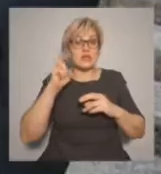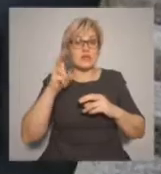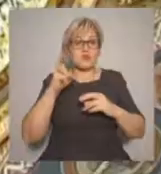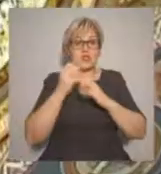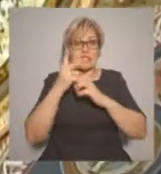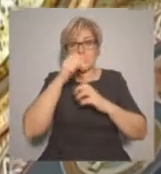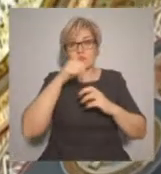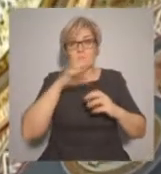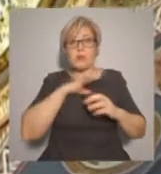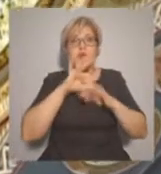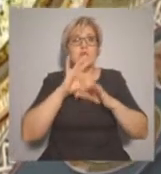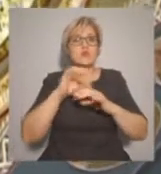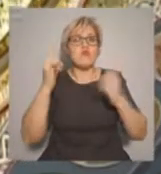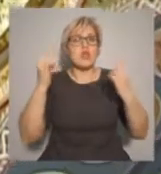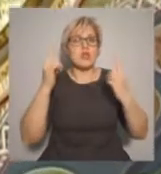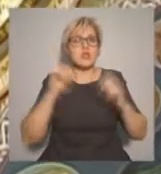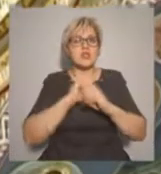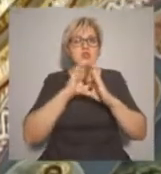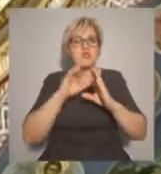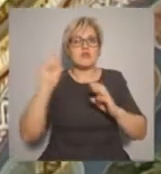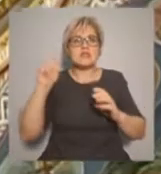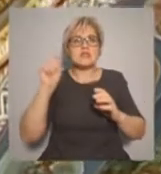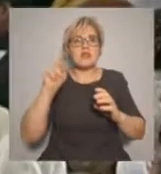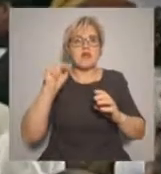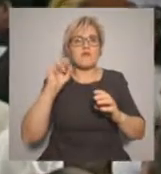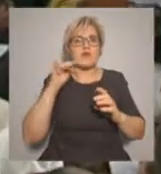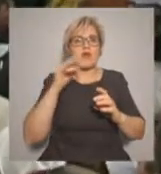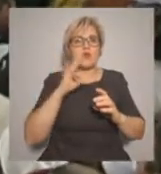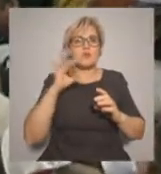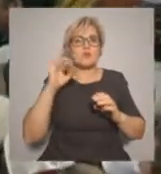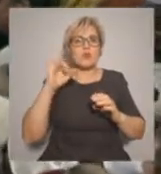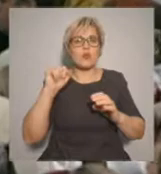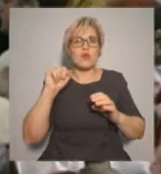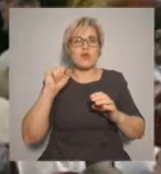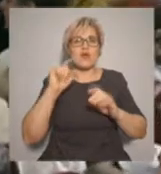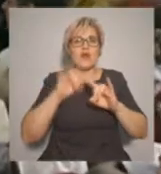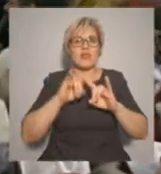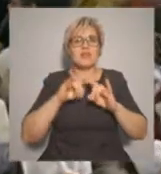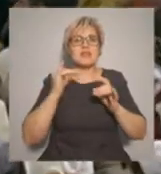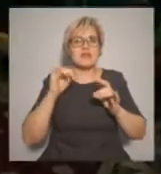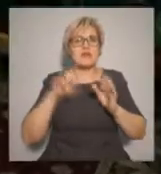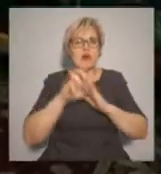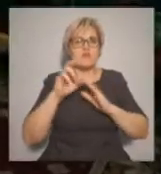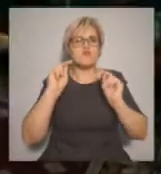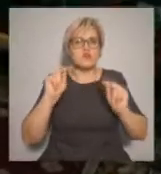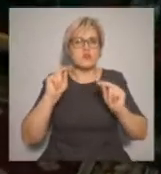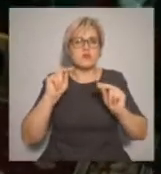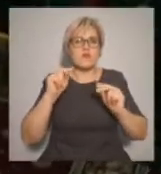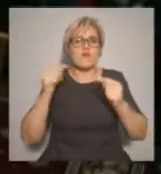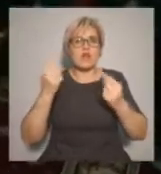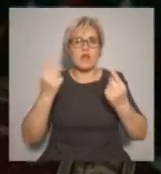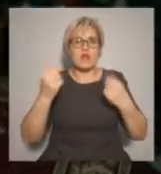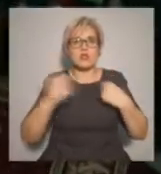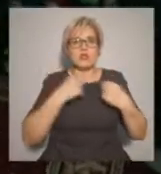Первый первосвятительский визит патриарха Кирилла в сентябре 2013 года был отмечен великим освящением Воскресенского кафедрального